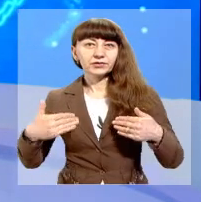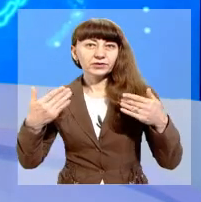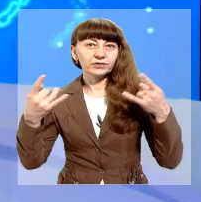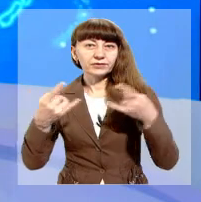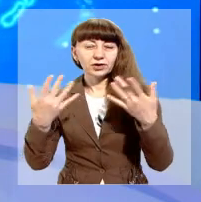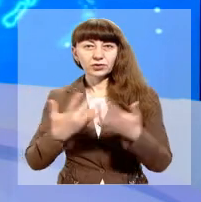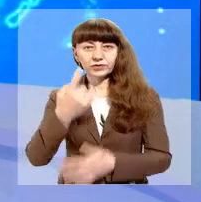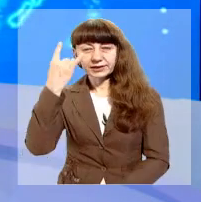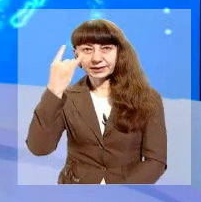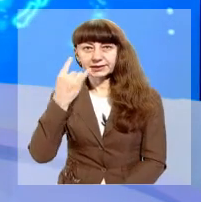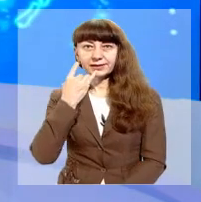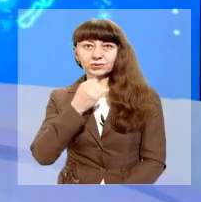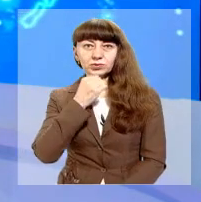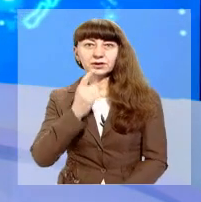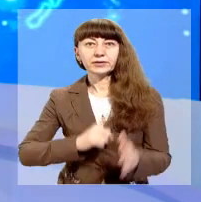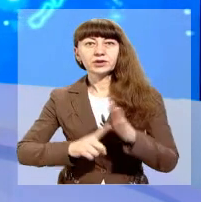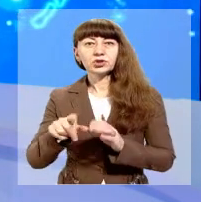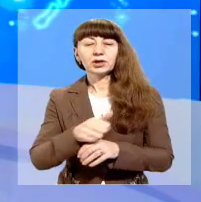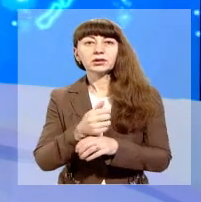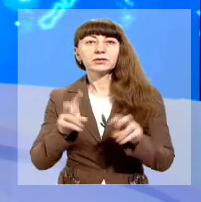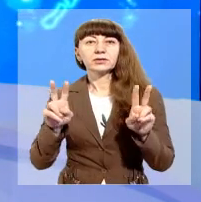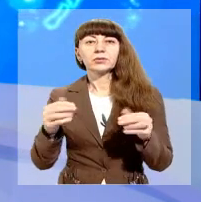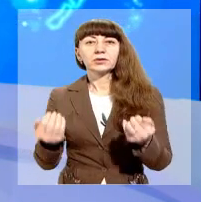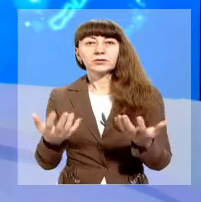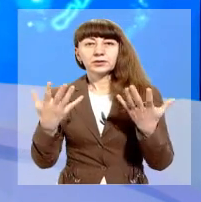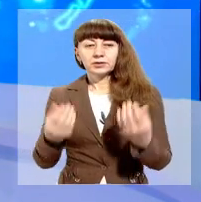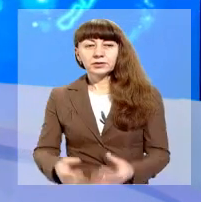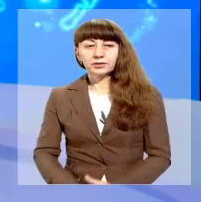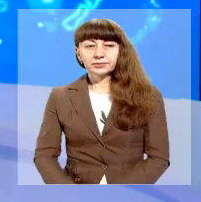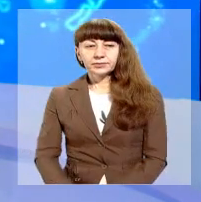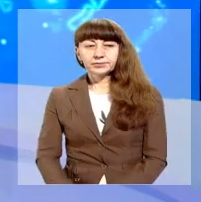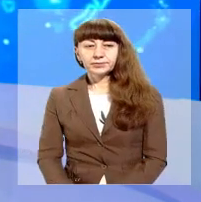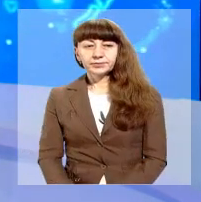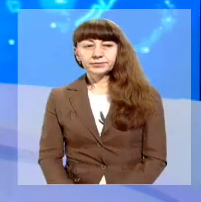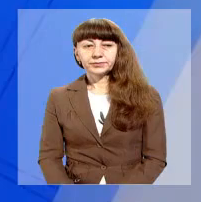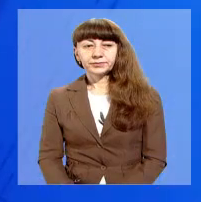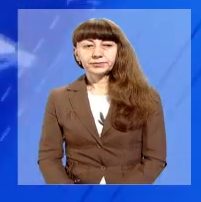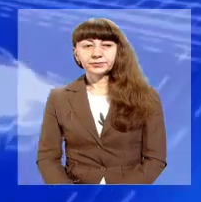Здравствуйте, в эфире новости, в студии Тамирис Распаева, сурдоперевод Светланы Слесарской. И сегодня в выпуске.